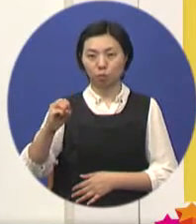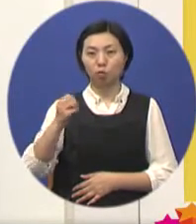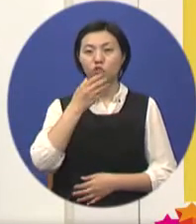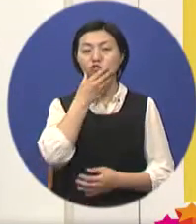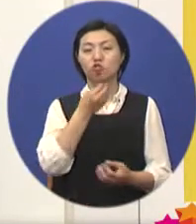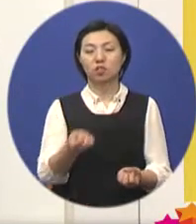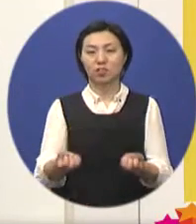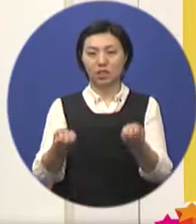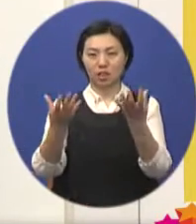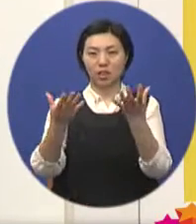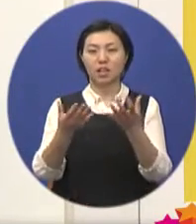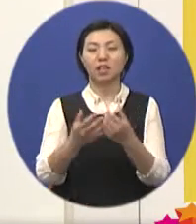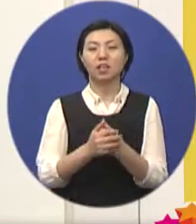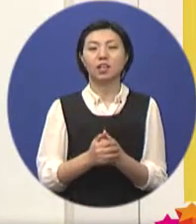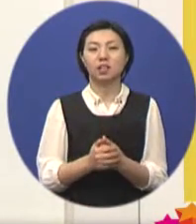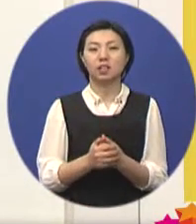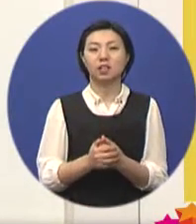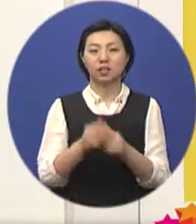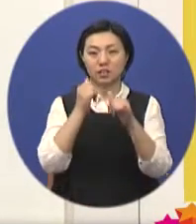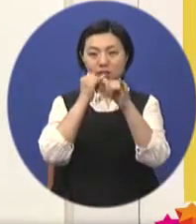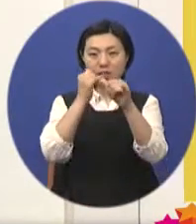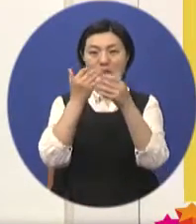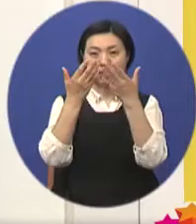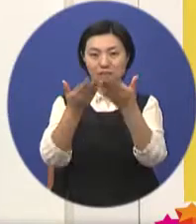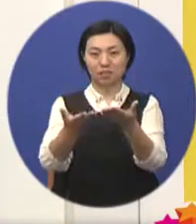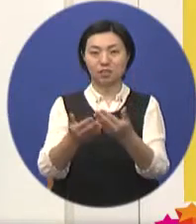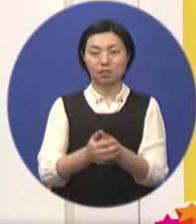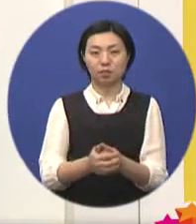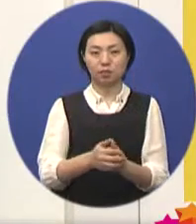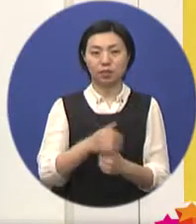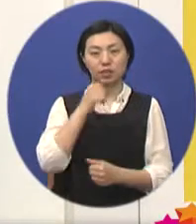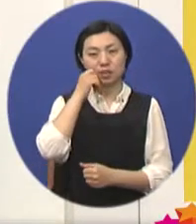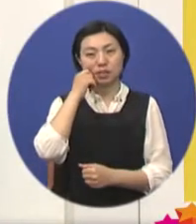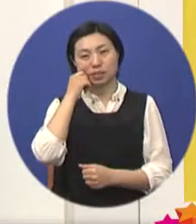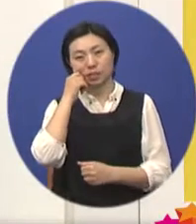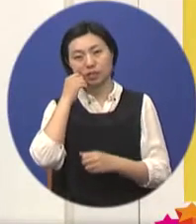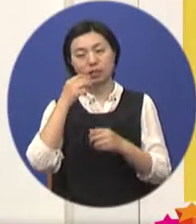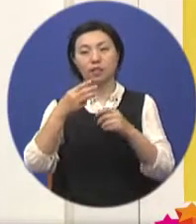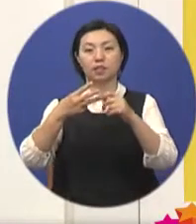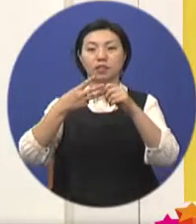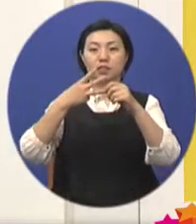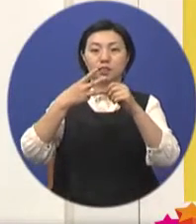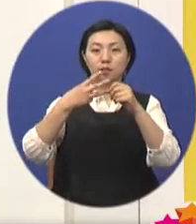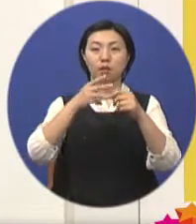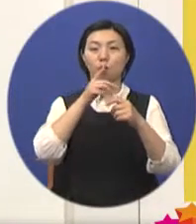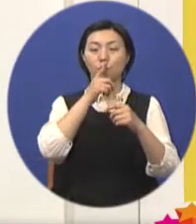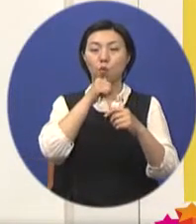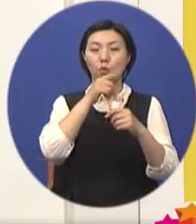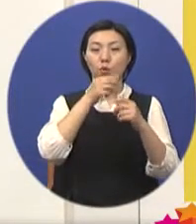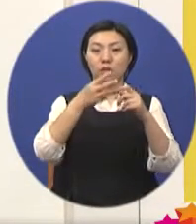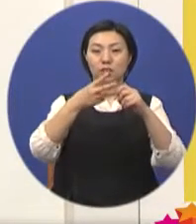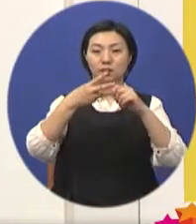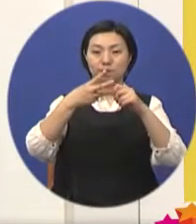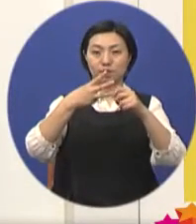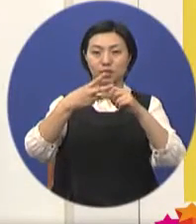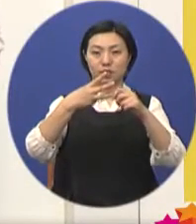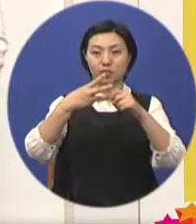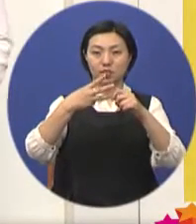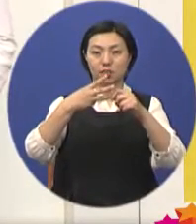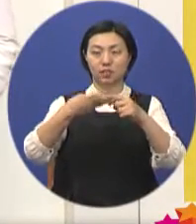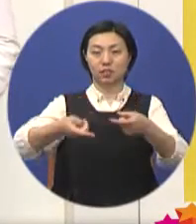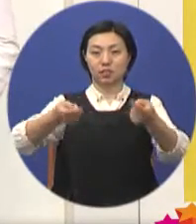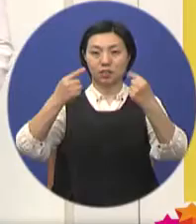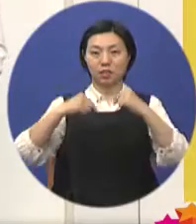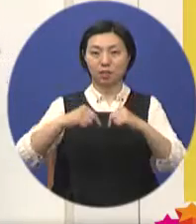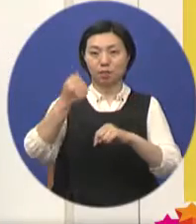0300님 축하드립니다. 축하합니다. 시상하겠습니다. 네. 인기상부터 발표하겠습니다. 자, 월요일입니다. 인기상